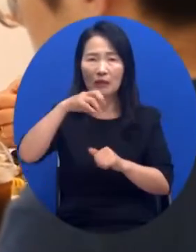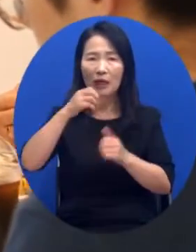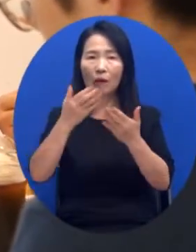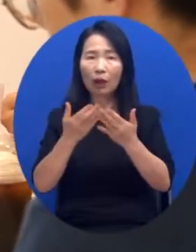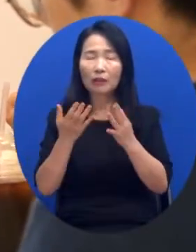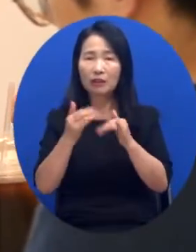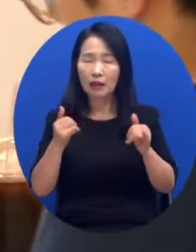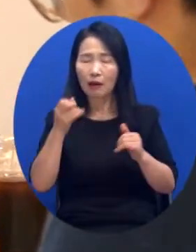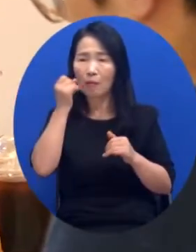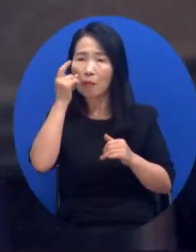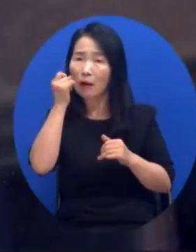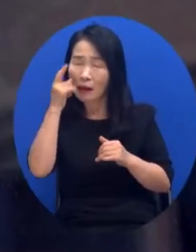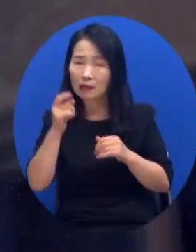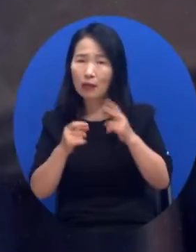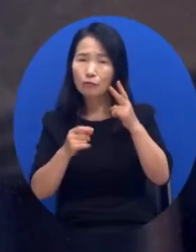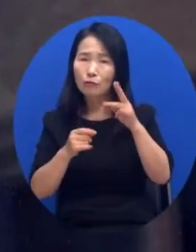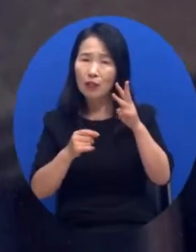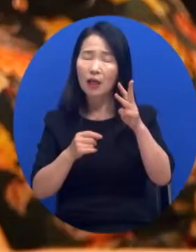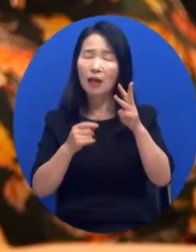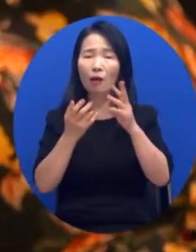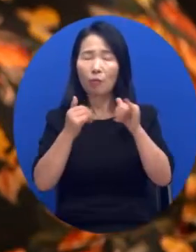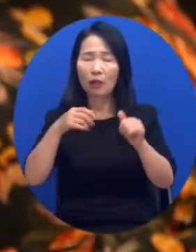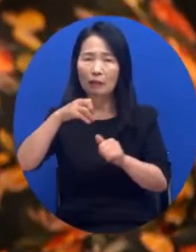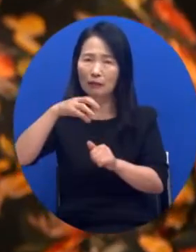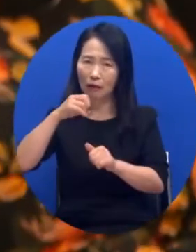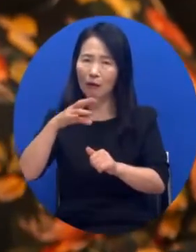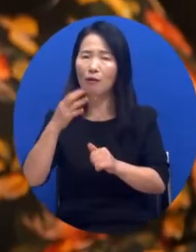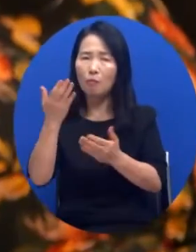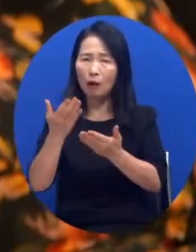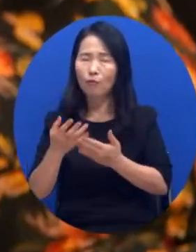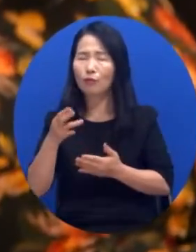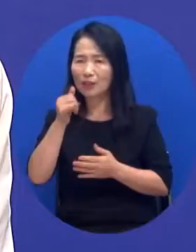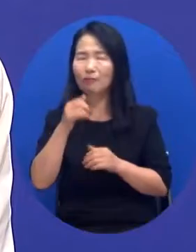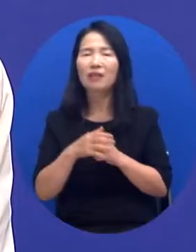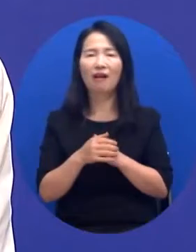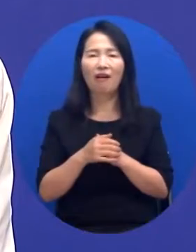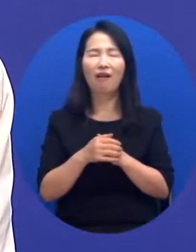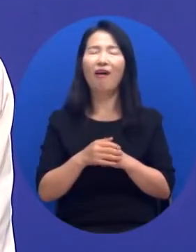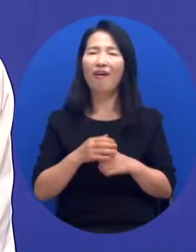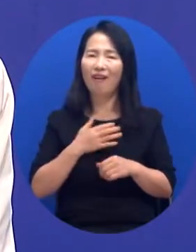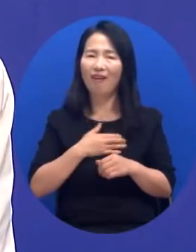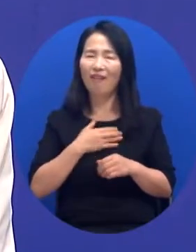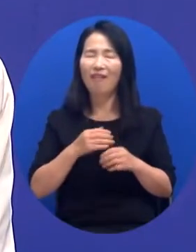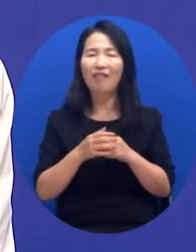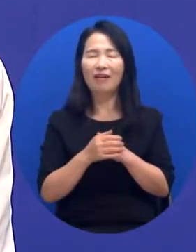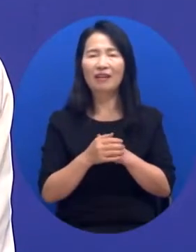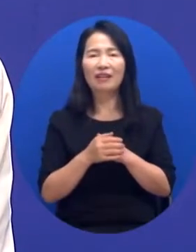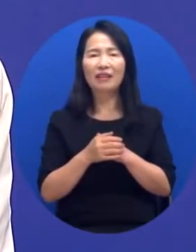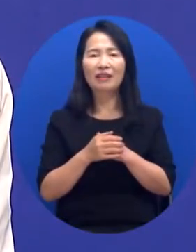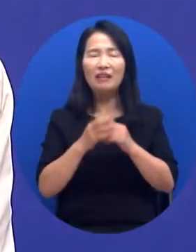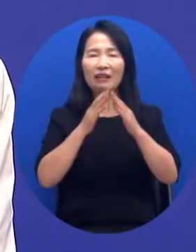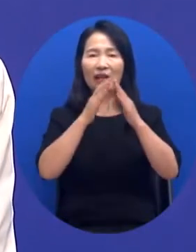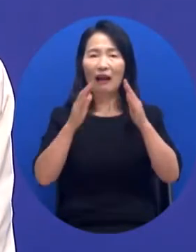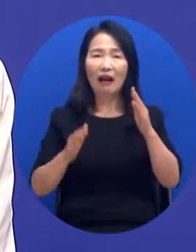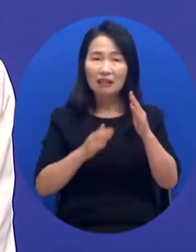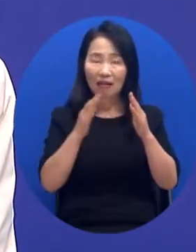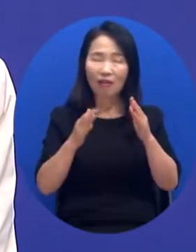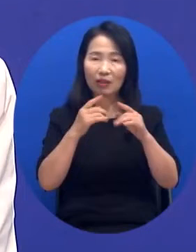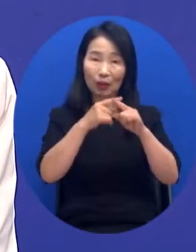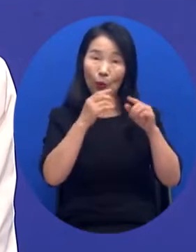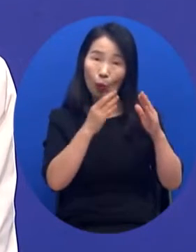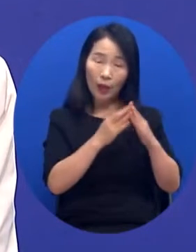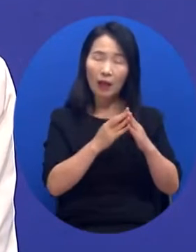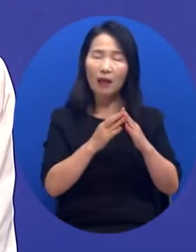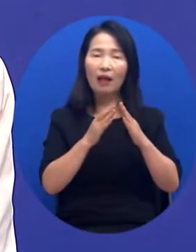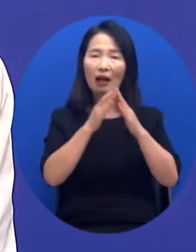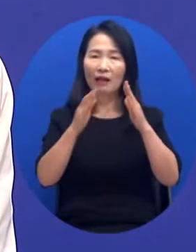2~3명 정도는 꼭 매달 세례식을 하고 있습니다. 네, 그렇군요. 알겠습니다. 자 그리고 이제 이 가정 뭐 교회 또